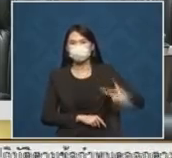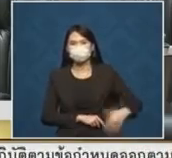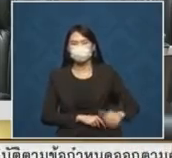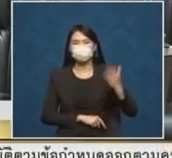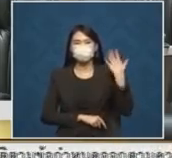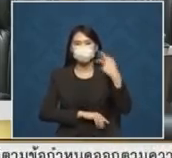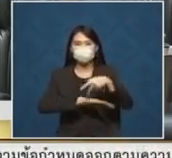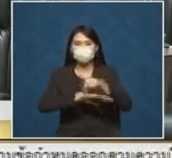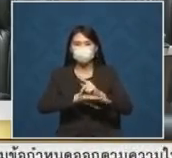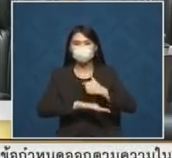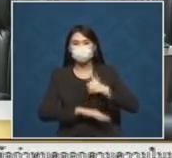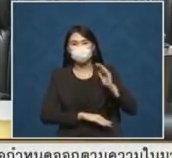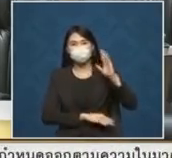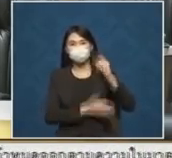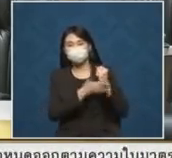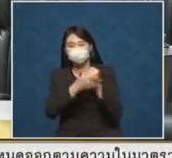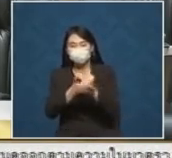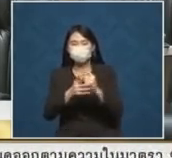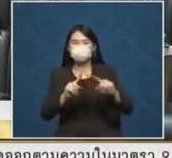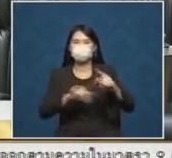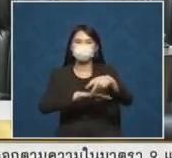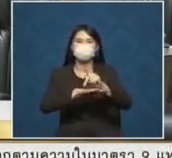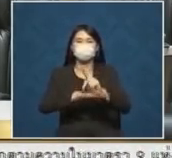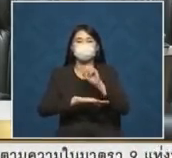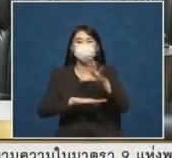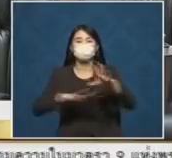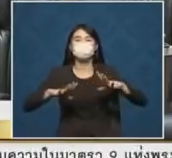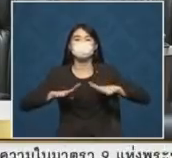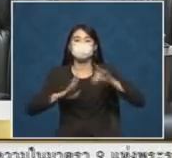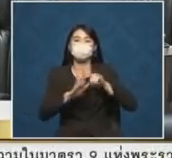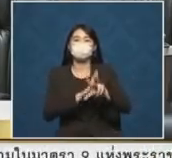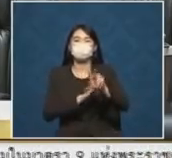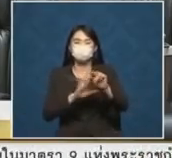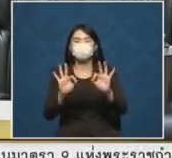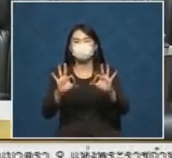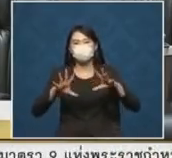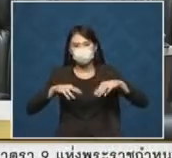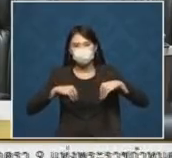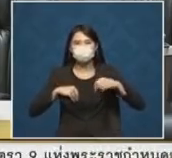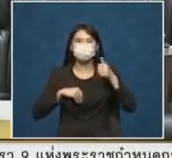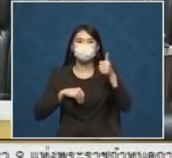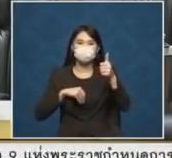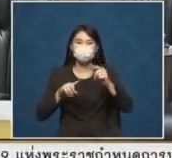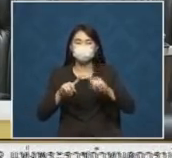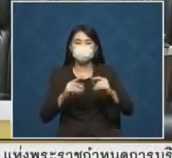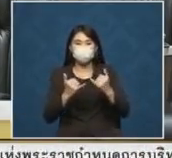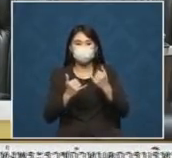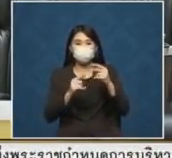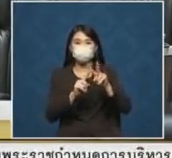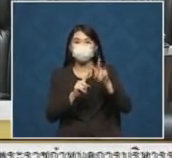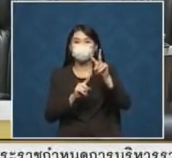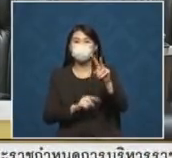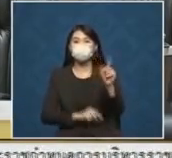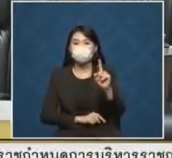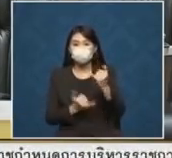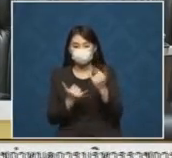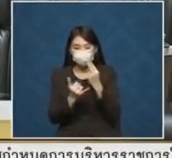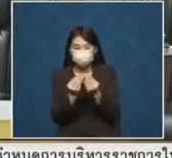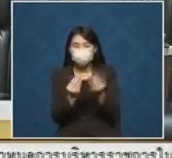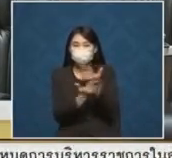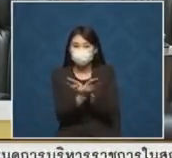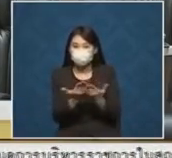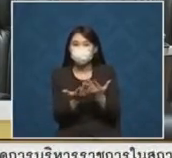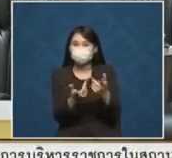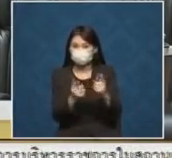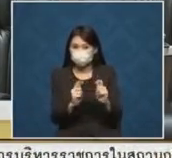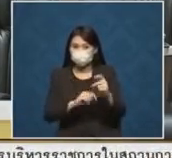ผลไม้แล้วด้วย เปลืองข้าว ชักโครกอีกน้ำอีกทิชชู่อีก ครับ เนี่ยเธอดูส